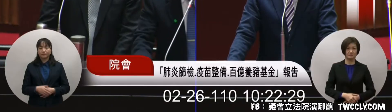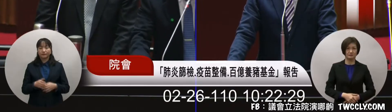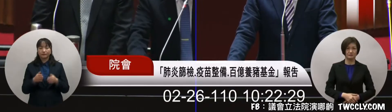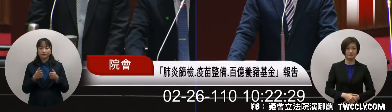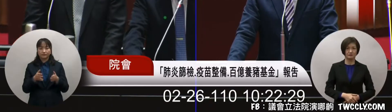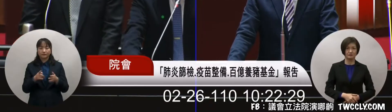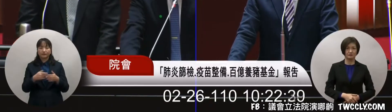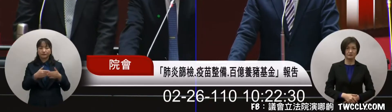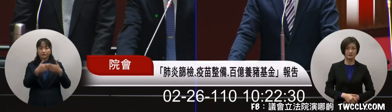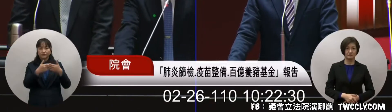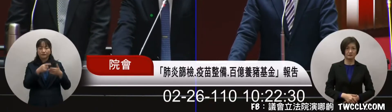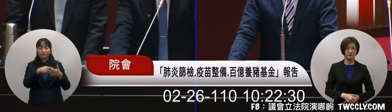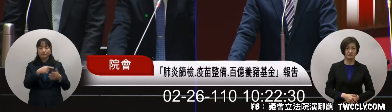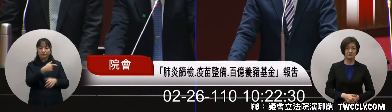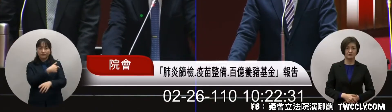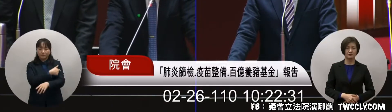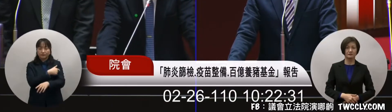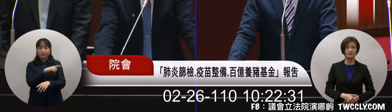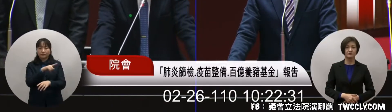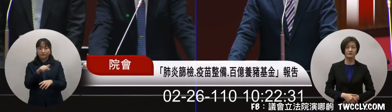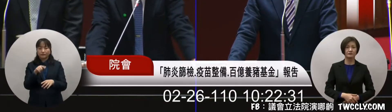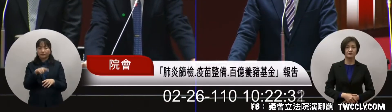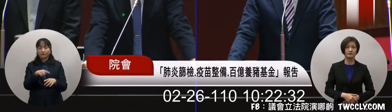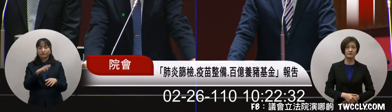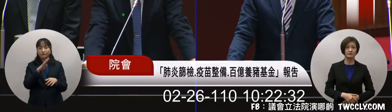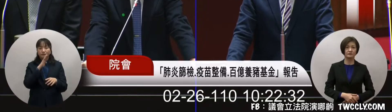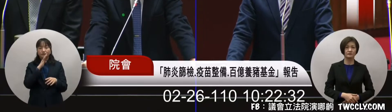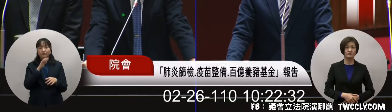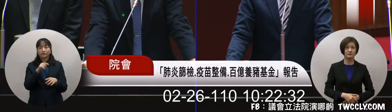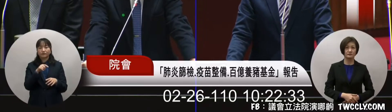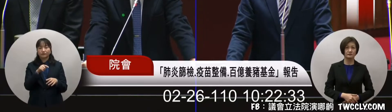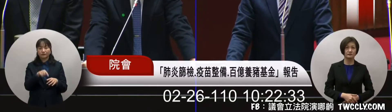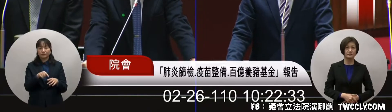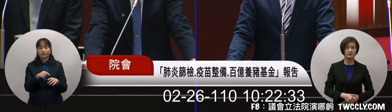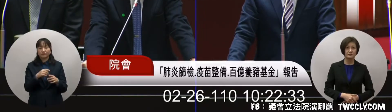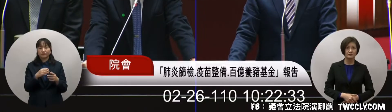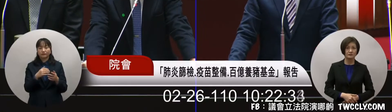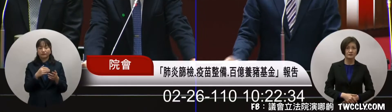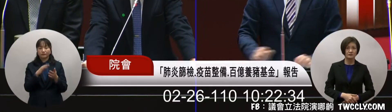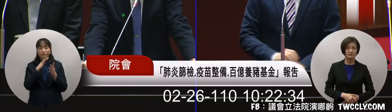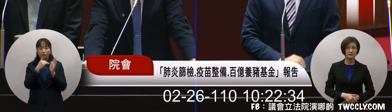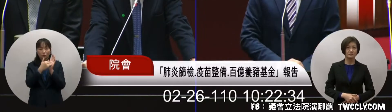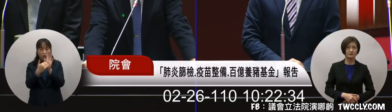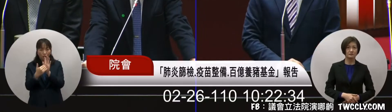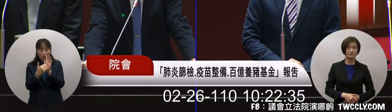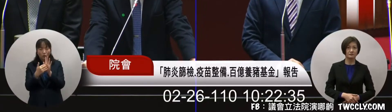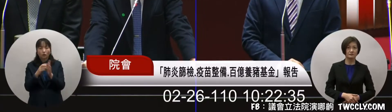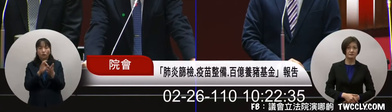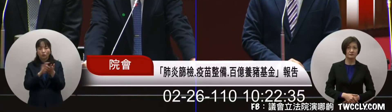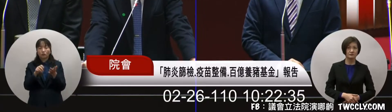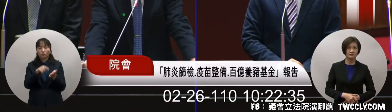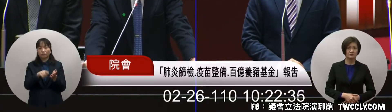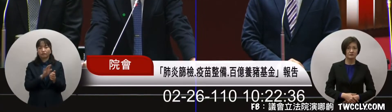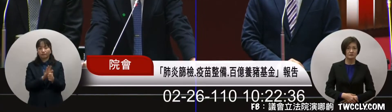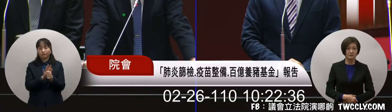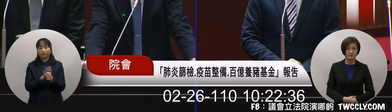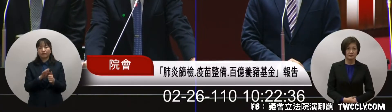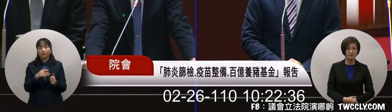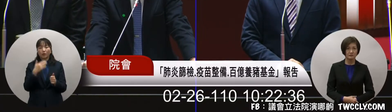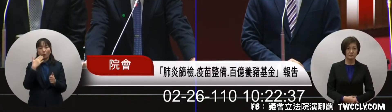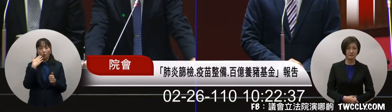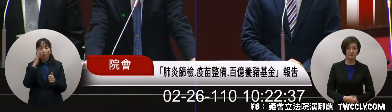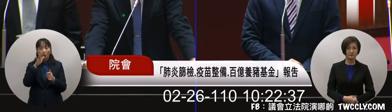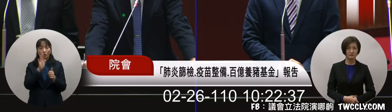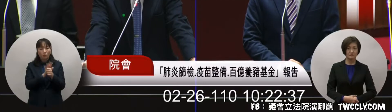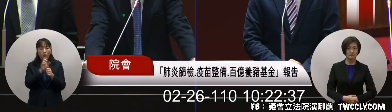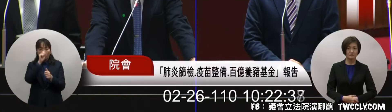以中国的疫苗哈，但我们这是疫苗，当然是一个就是防疫的利器。那只要是有